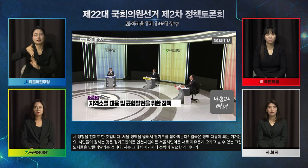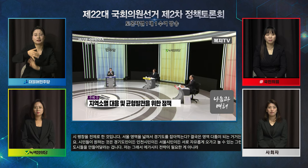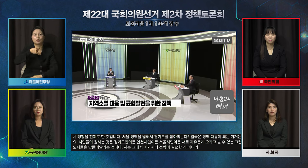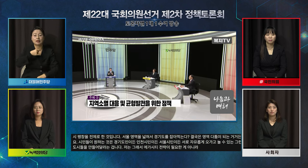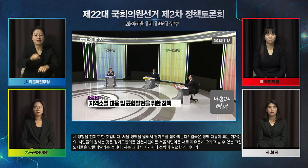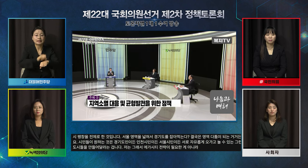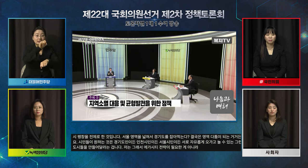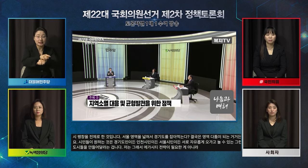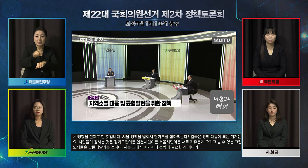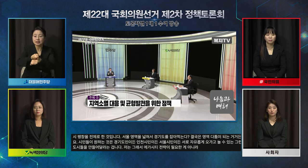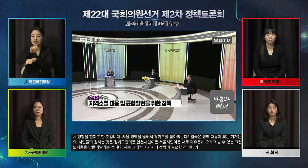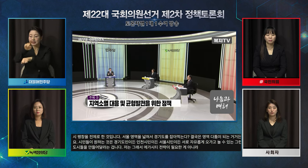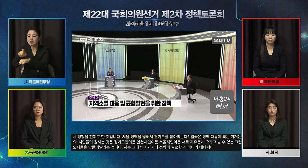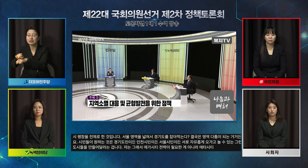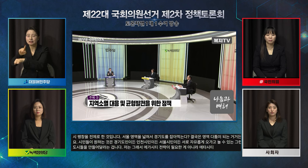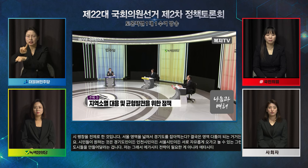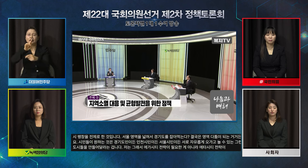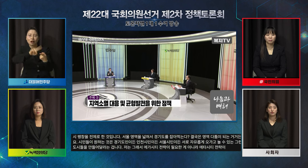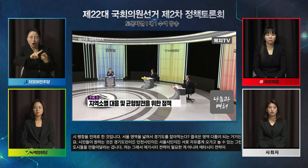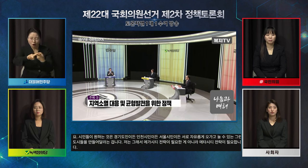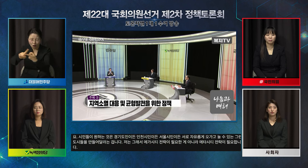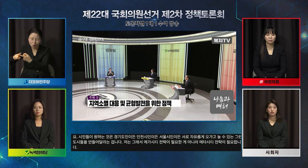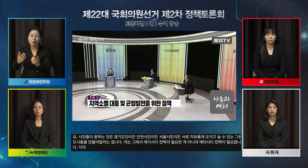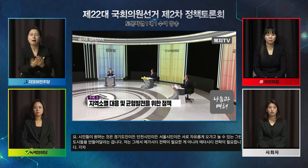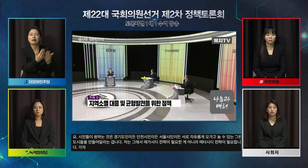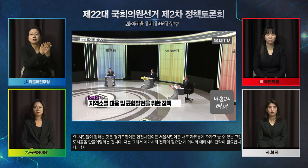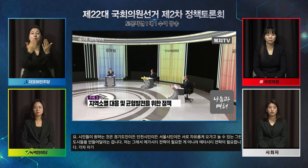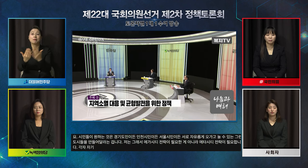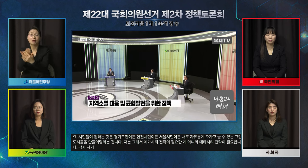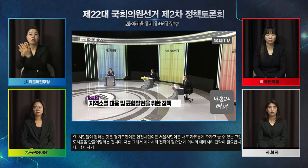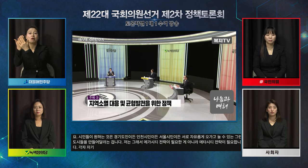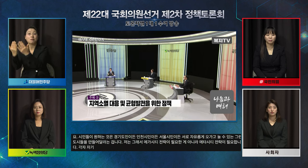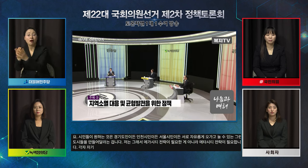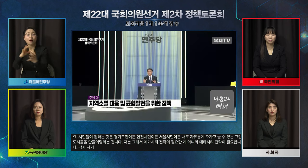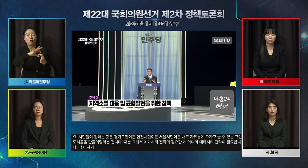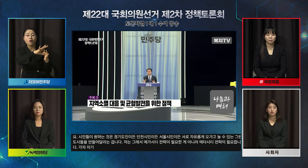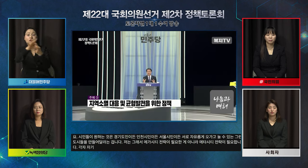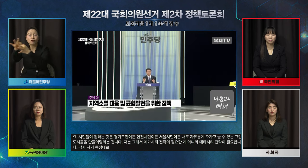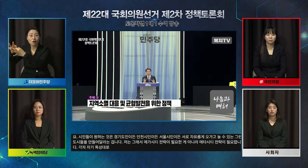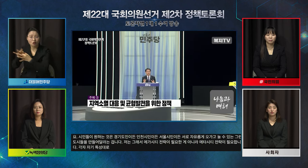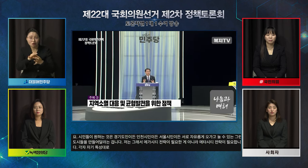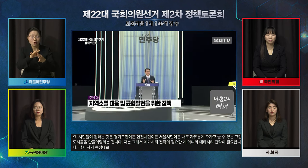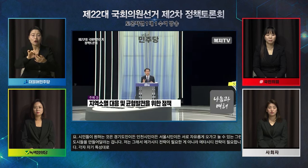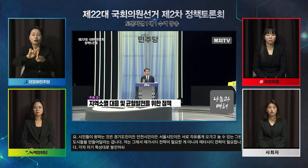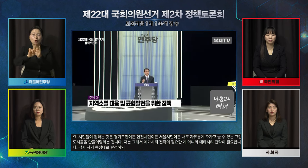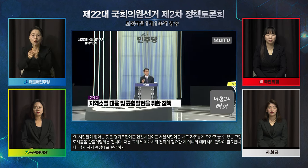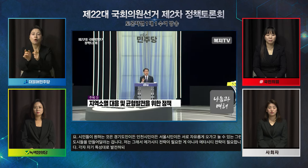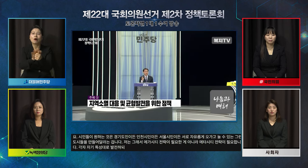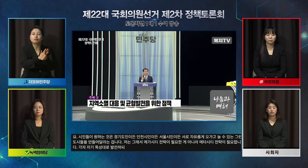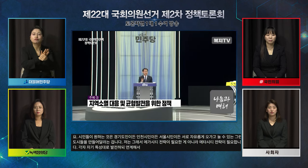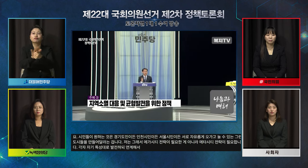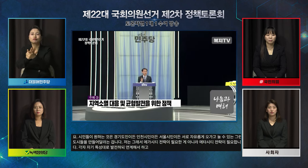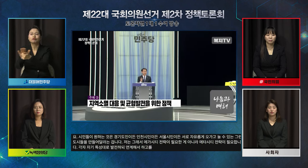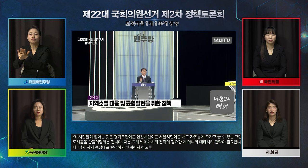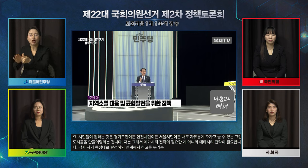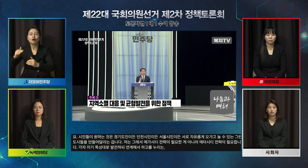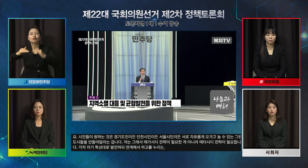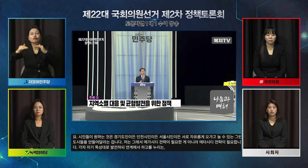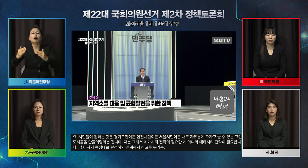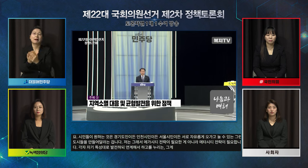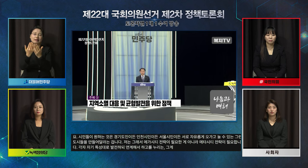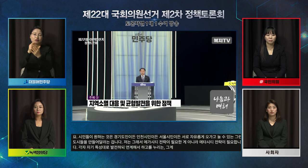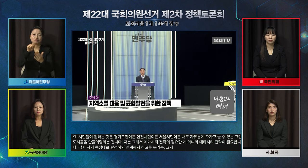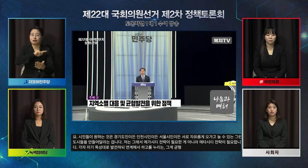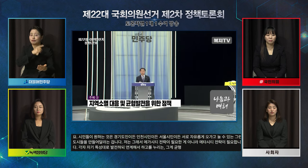자기 특성대로 발전하되 연계해서 서로 간에 혜택을 누리는 그게 준영 발전 정책의 핵심이라고 생각합니다.